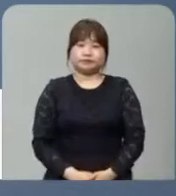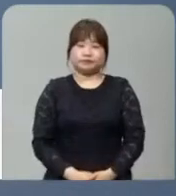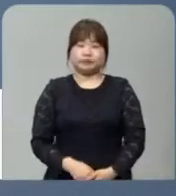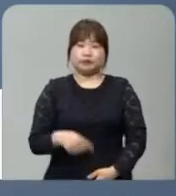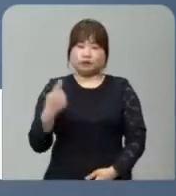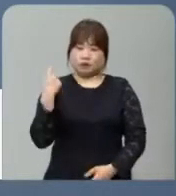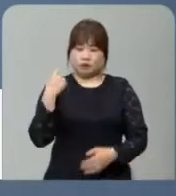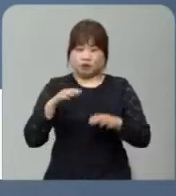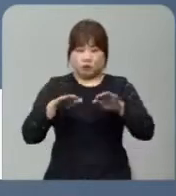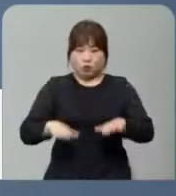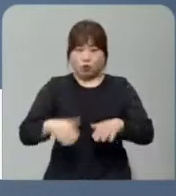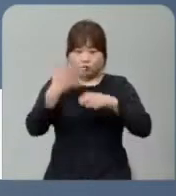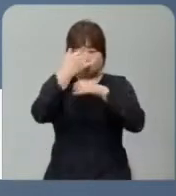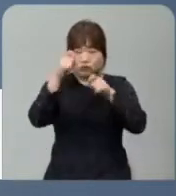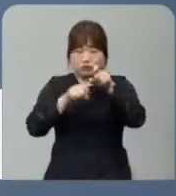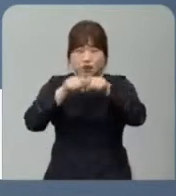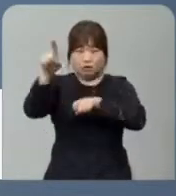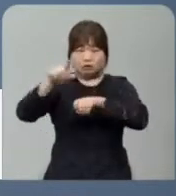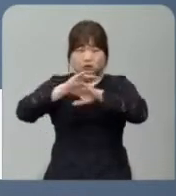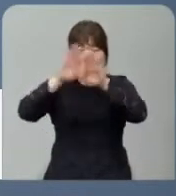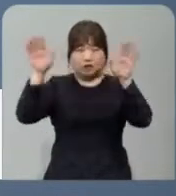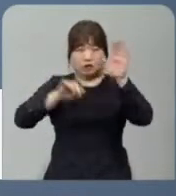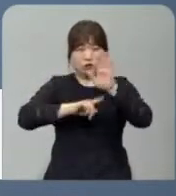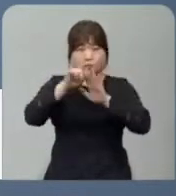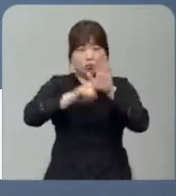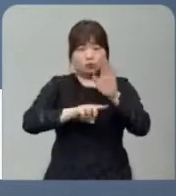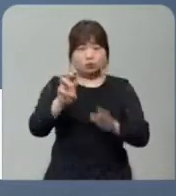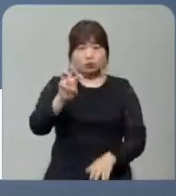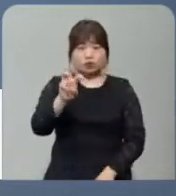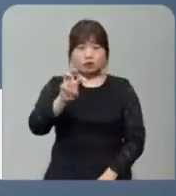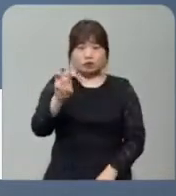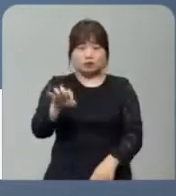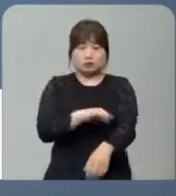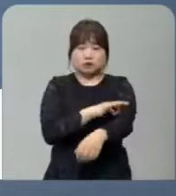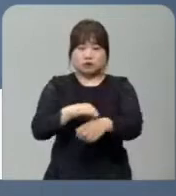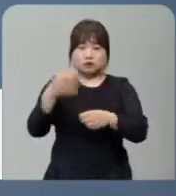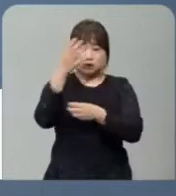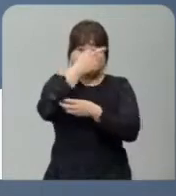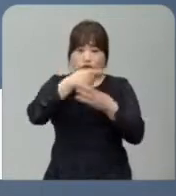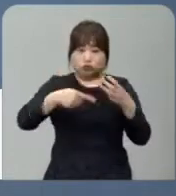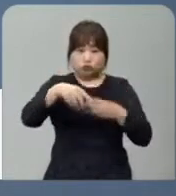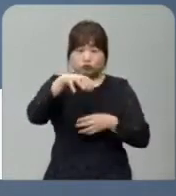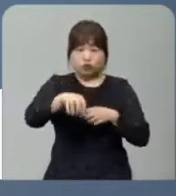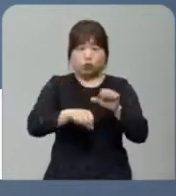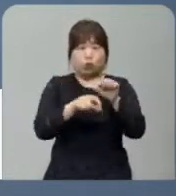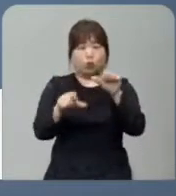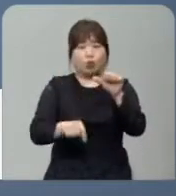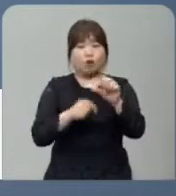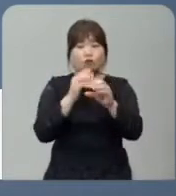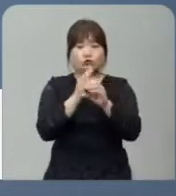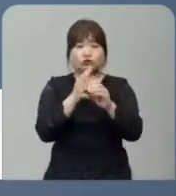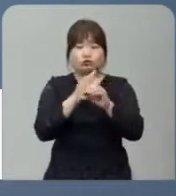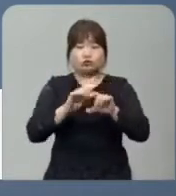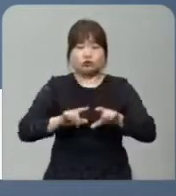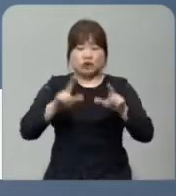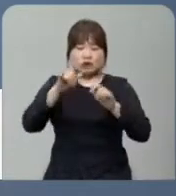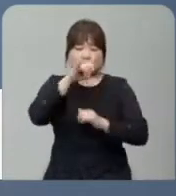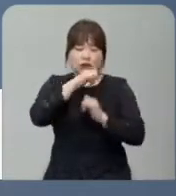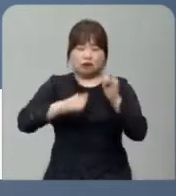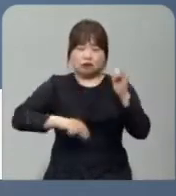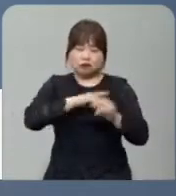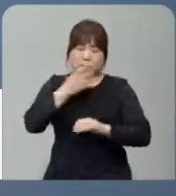어제 오늘 충북 대부분 지역의 나 최고기온이 30도를 웃돌 않습니다 특히 청조는 5월 중순 기상관측 이래 두 번째로